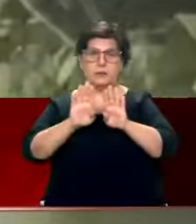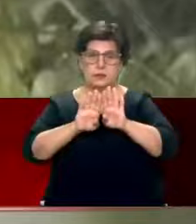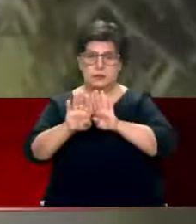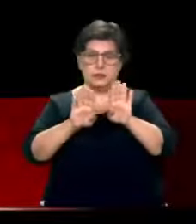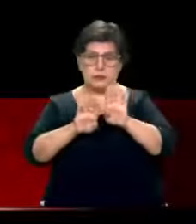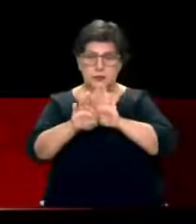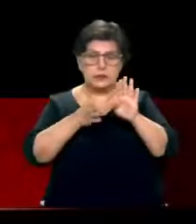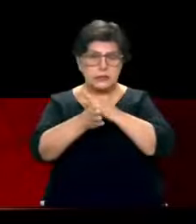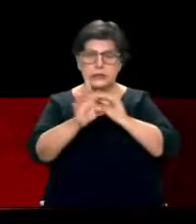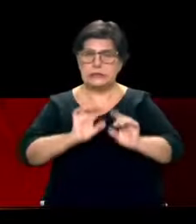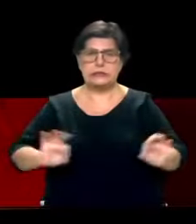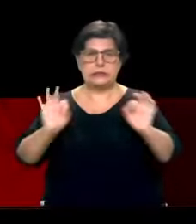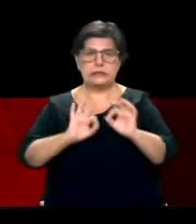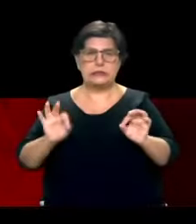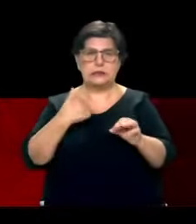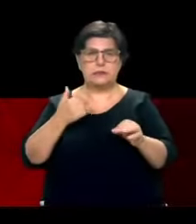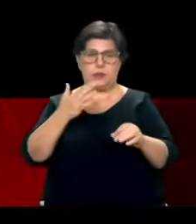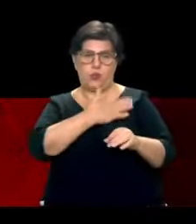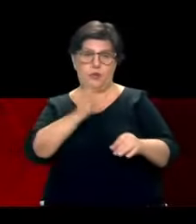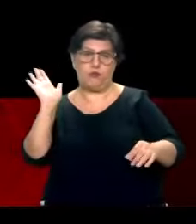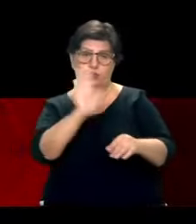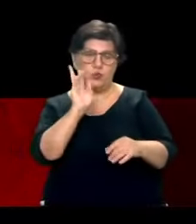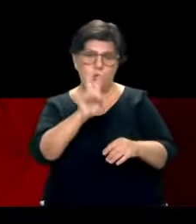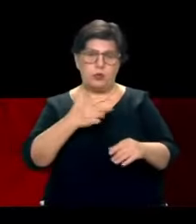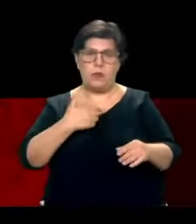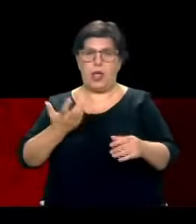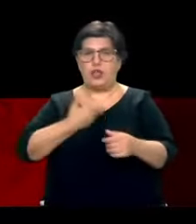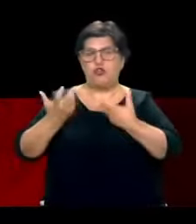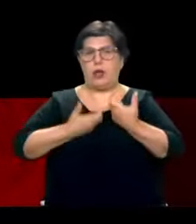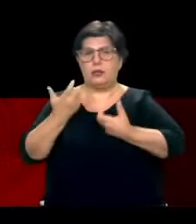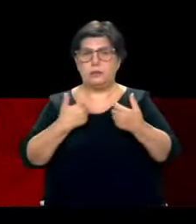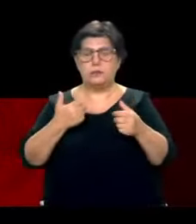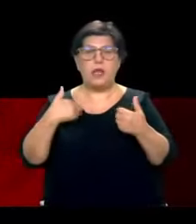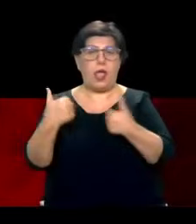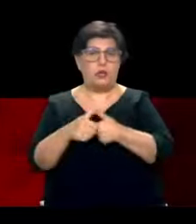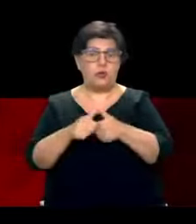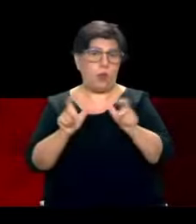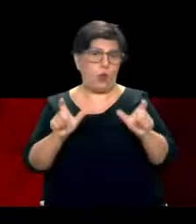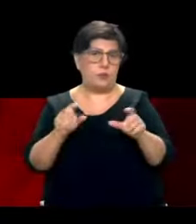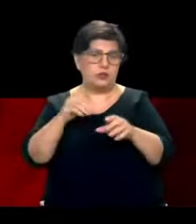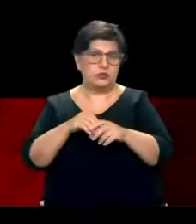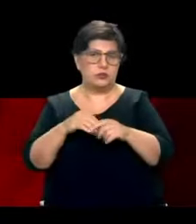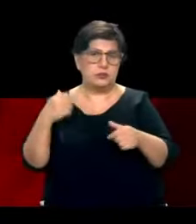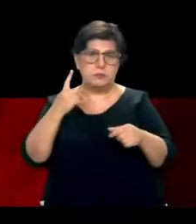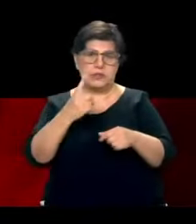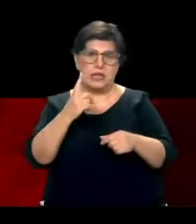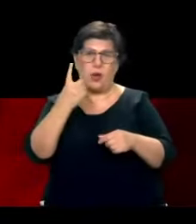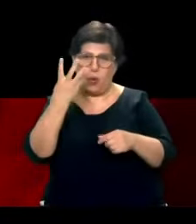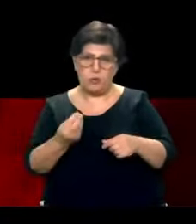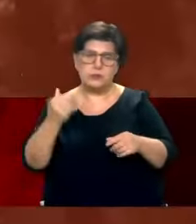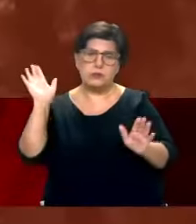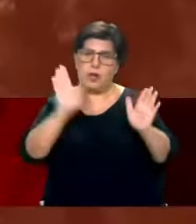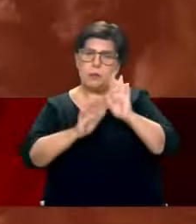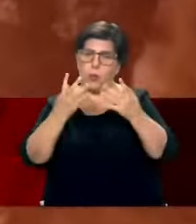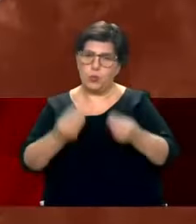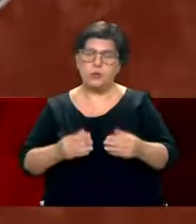girmedim demişti. Eşimin göğsüne elleriyle vurduğunu görünce endişelendim. Eşimi korumak amacıyla bir kere gerçekleşmek üzere darp